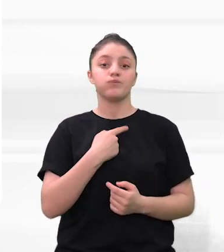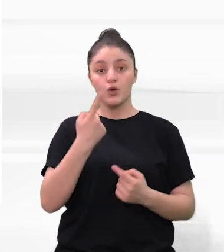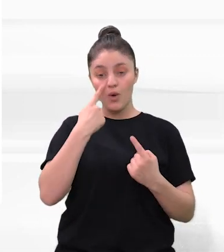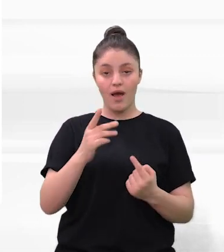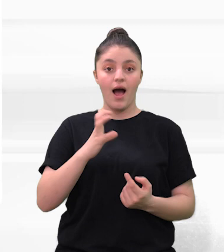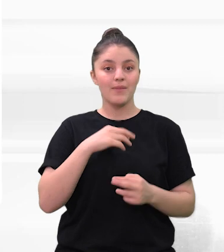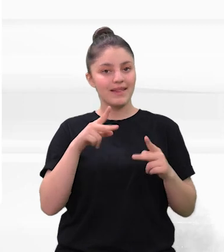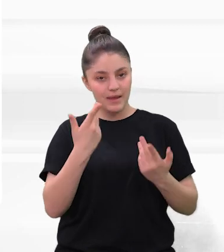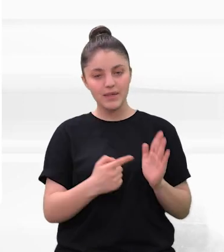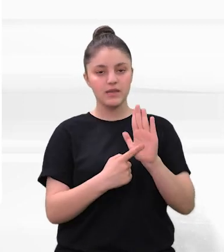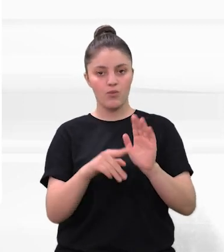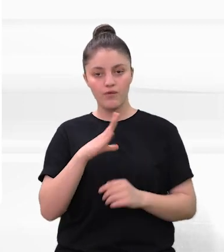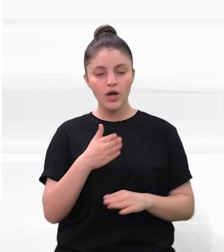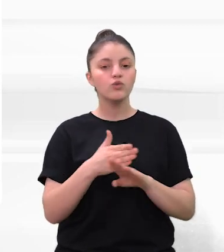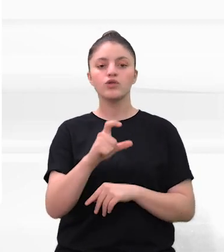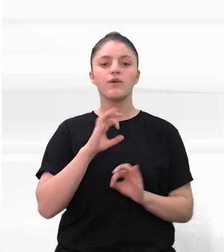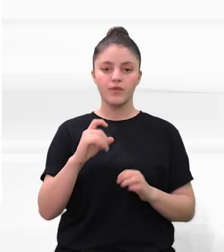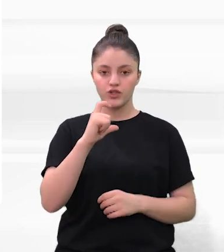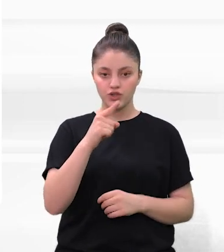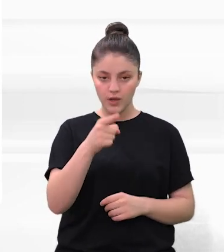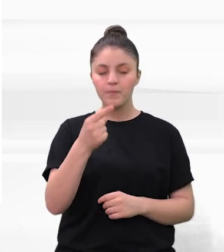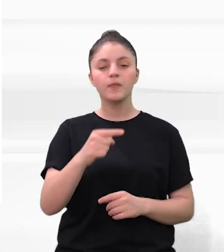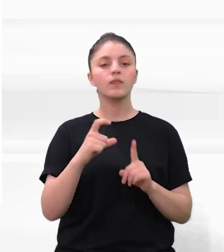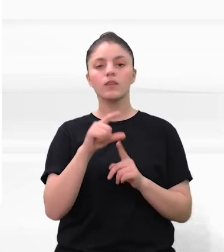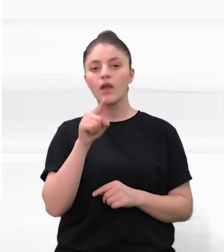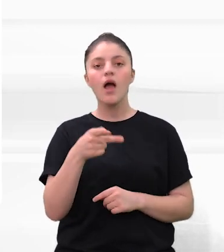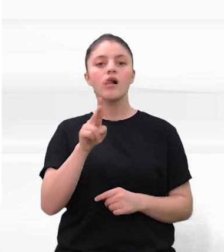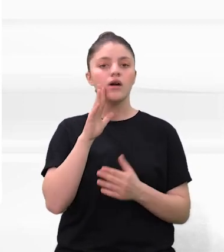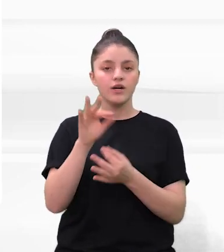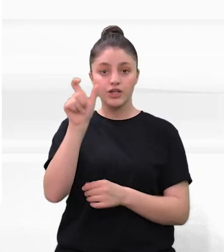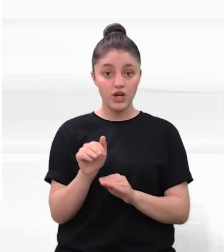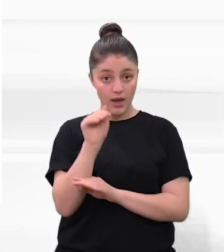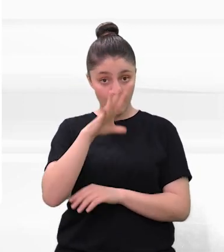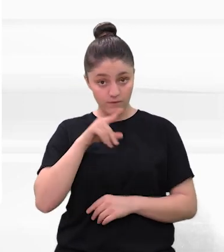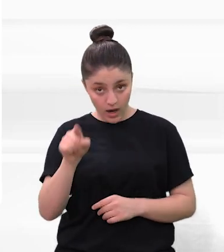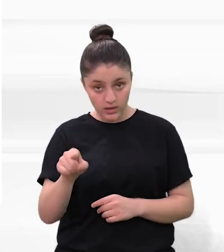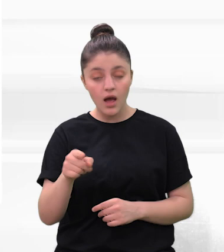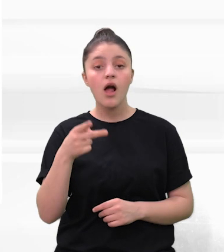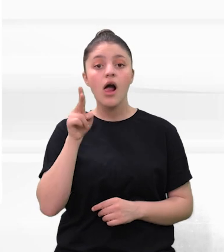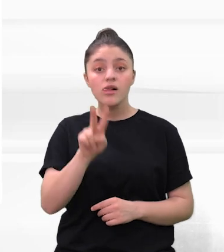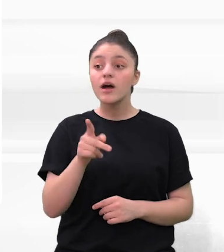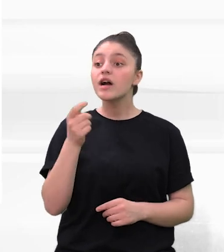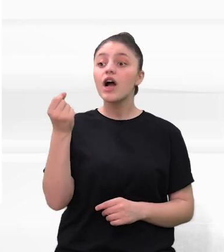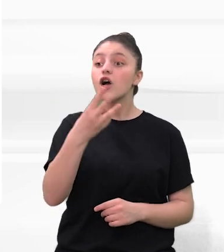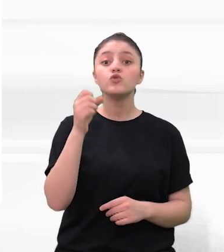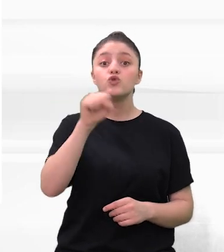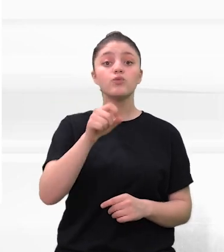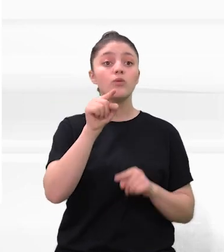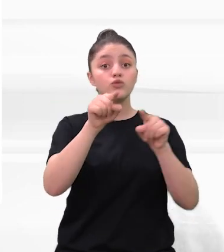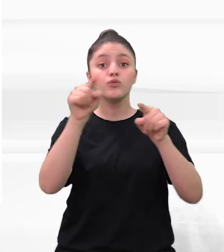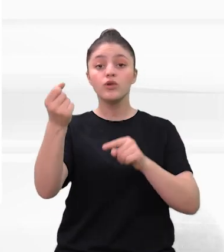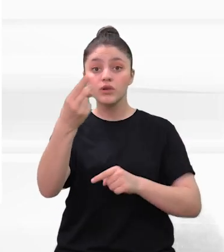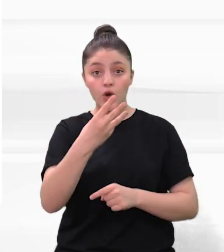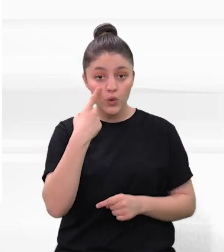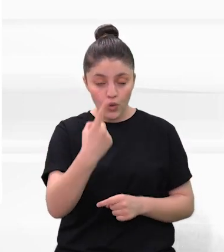Hakimiyet sembolü doğru cevabını diye seçeneğim bal bal bal ölen kişinin hayattayken öldürdüğü düşman sayısı sen Burcu de